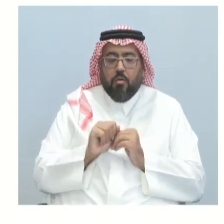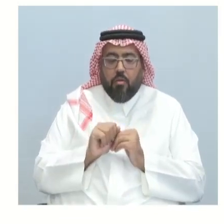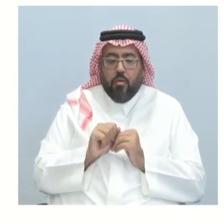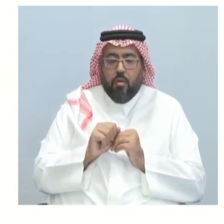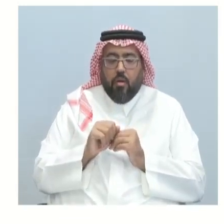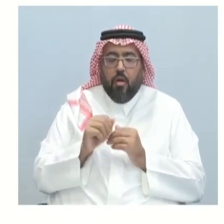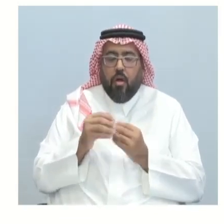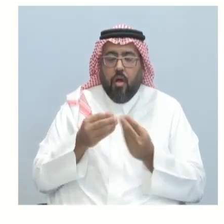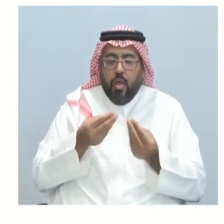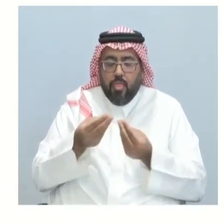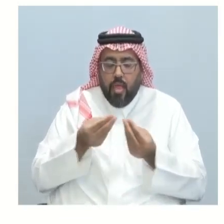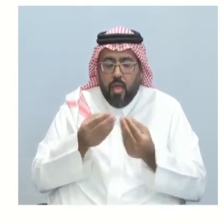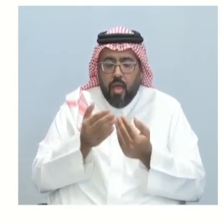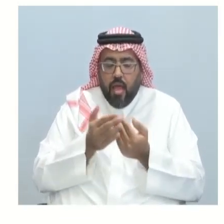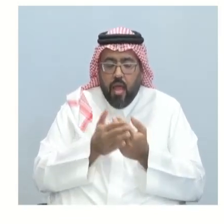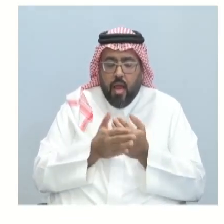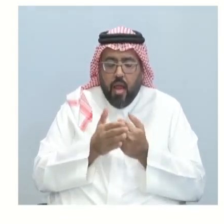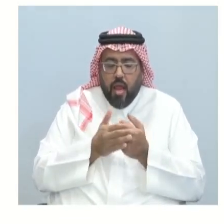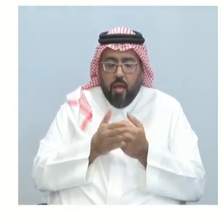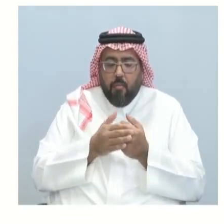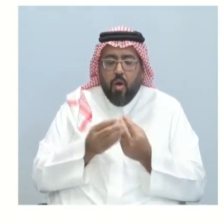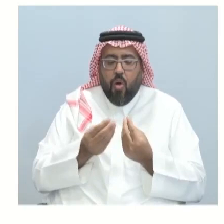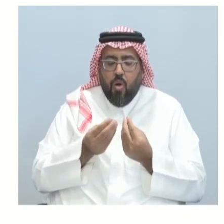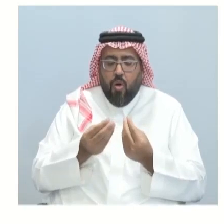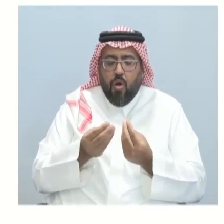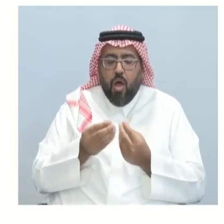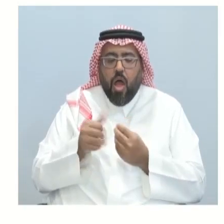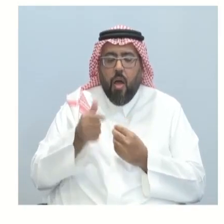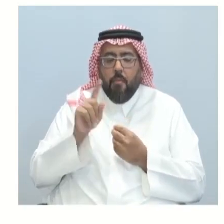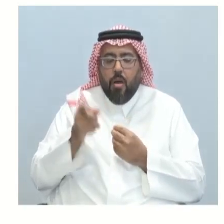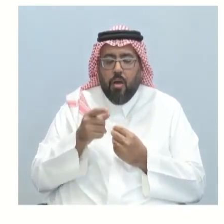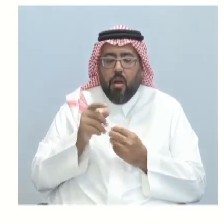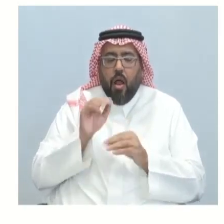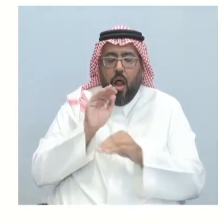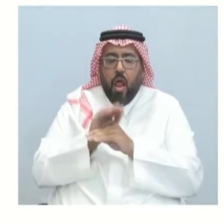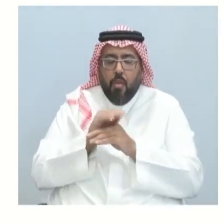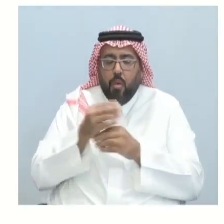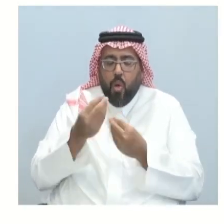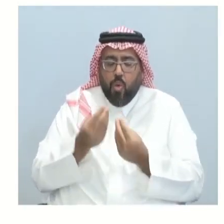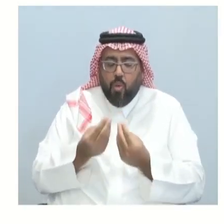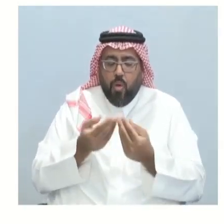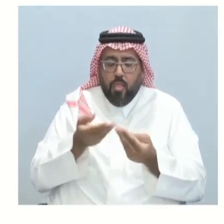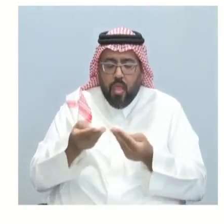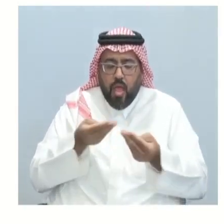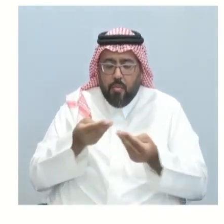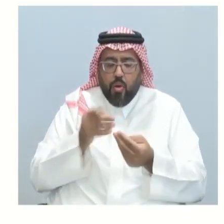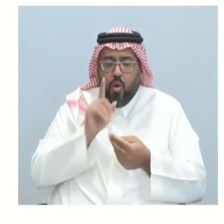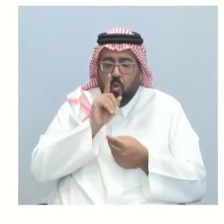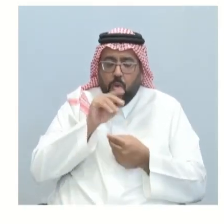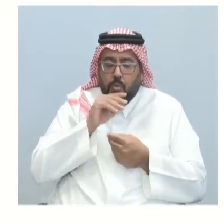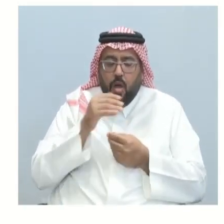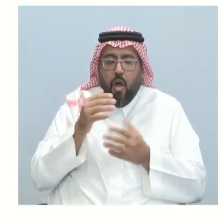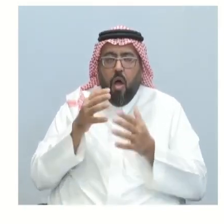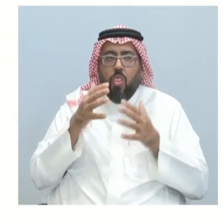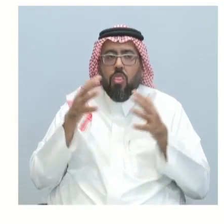ابنائي البر الوالدين كما قلنا امر حث عليه الاسلام هو امر